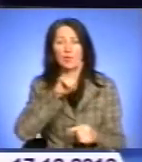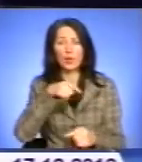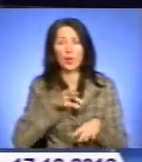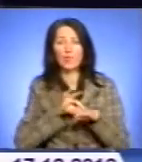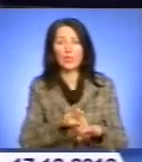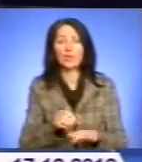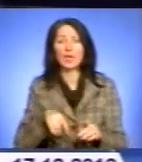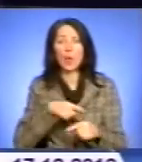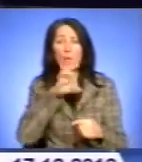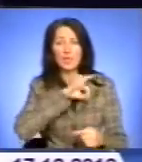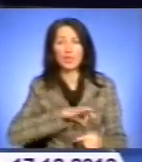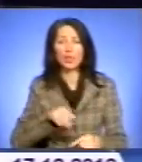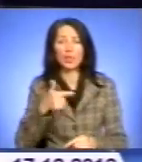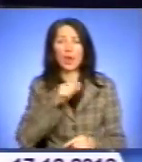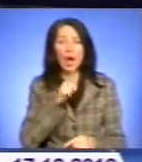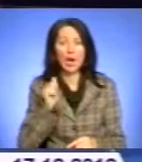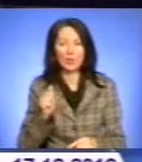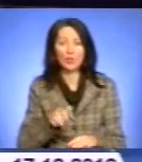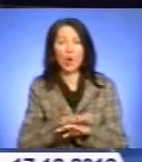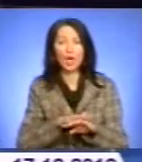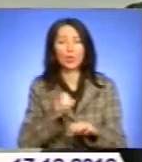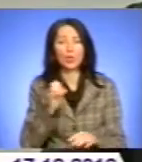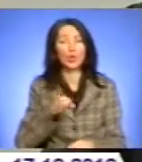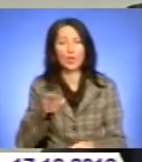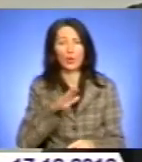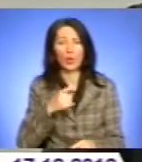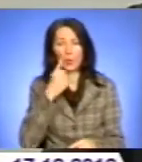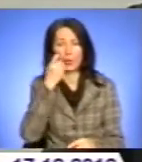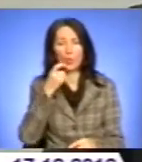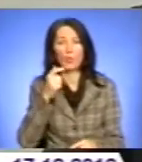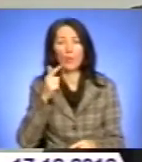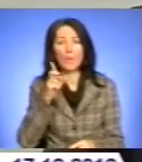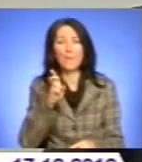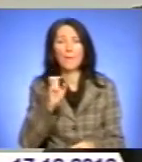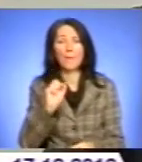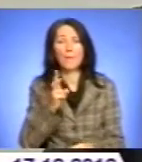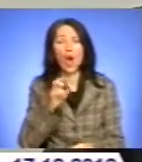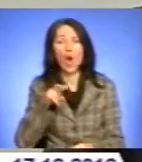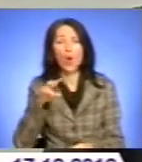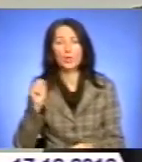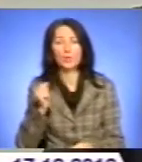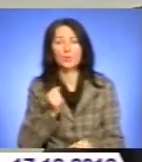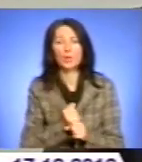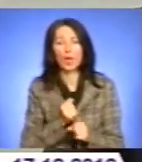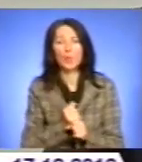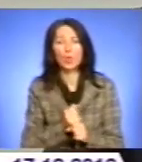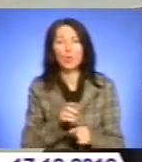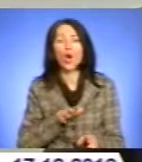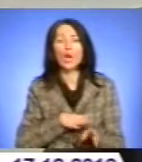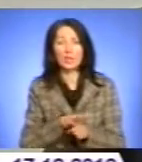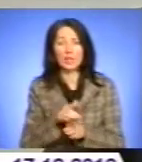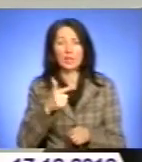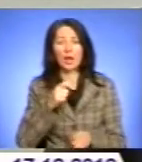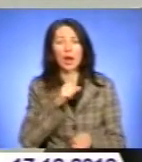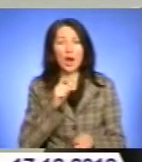газовому ринку Європи, повідомив Євген Бакулін. Работу по реализации газового рынка мы